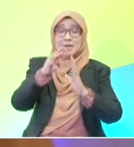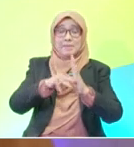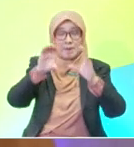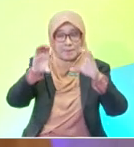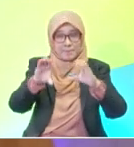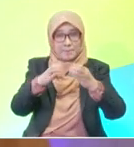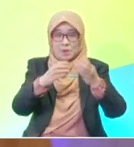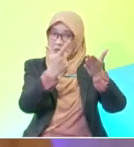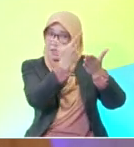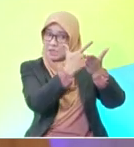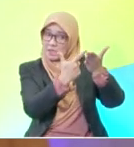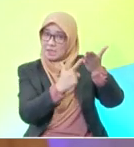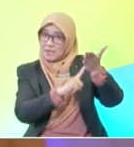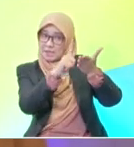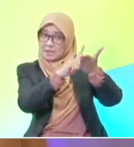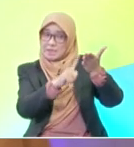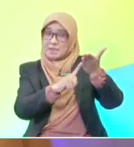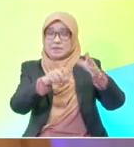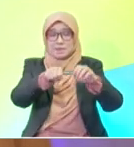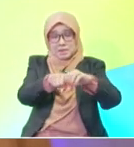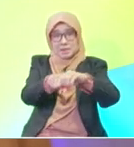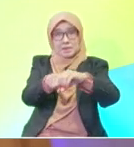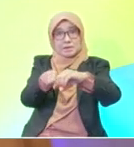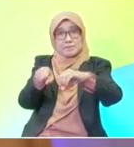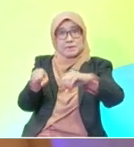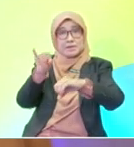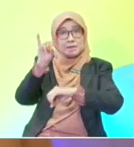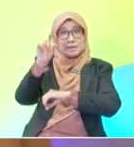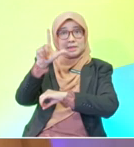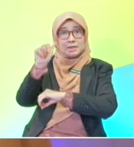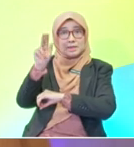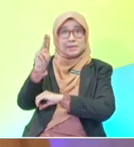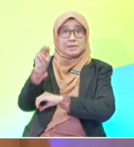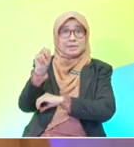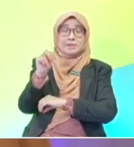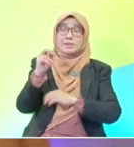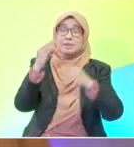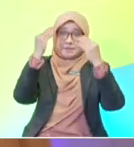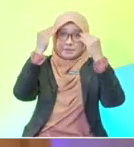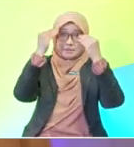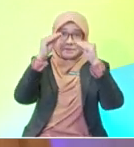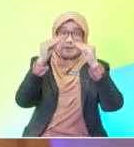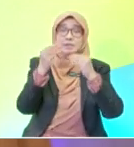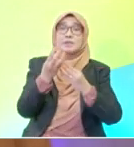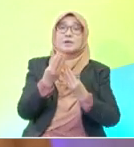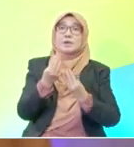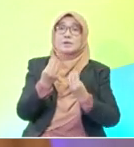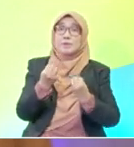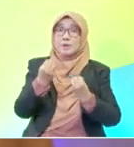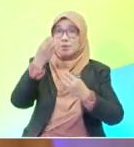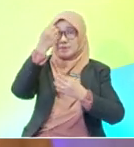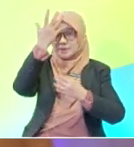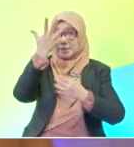lakaran parang ilang kita. Okey, kita fokus kepada parang ilang. Tapi sebelum tu cikgu nak terangkan beberapa maklumat